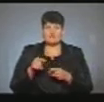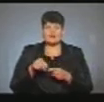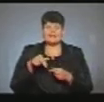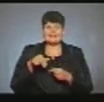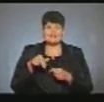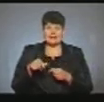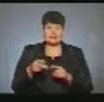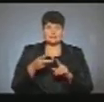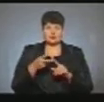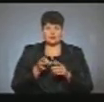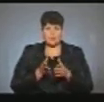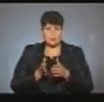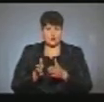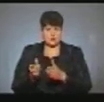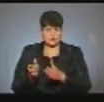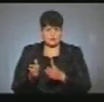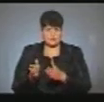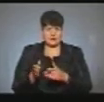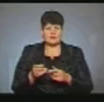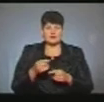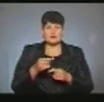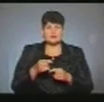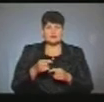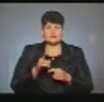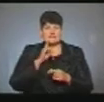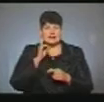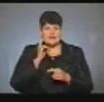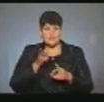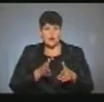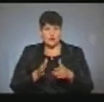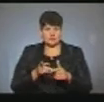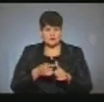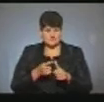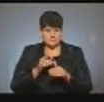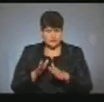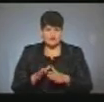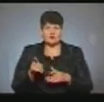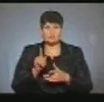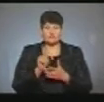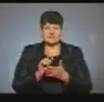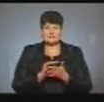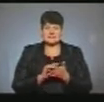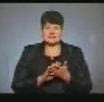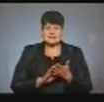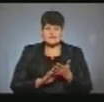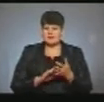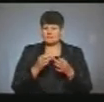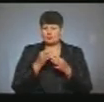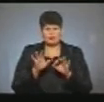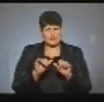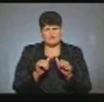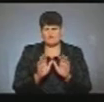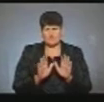по другій процедурі, так я би назвав цю процедуру зеленим коридором. Ви повинні написати заяву в довільній